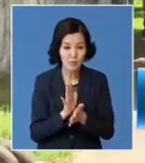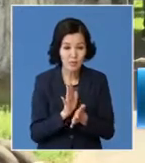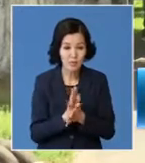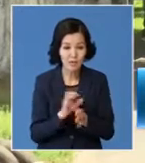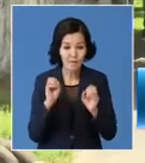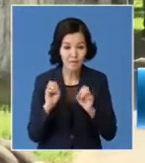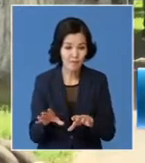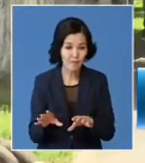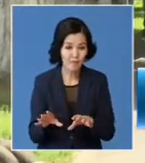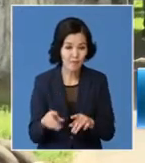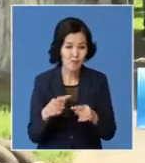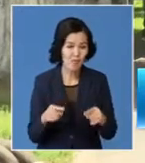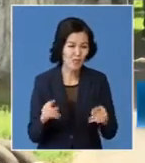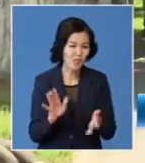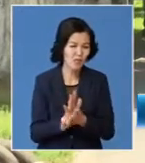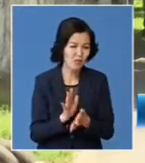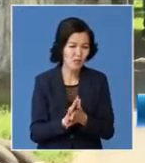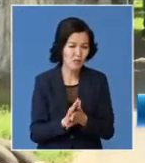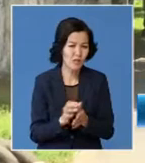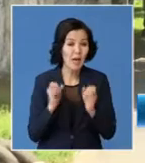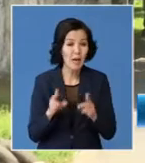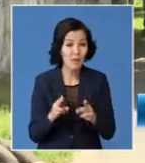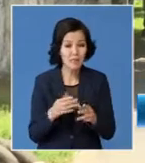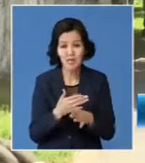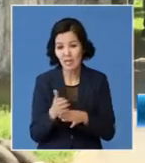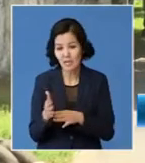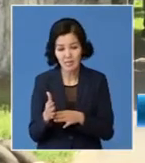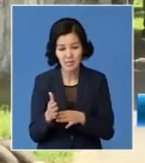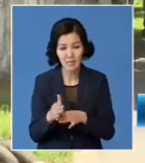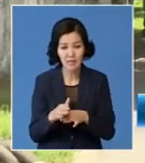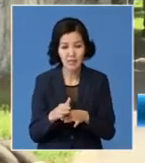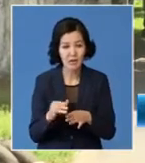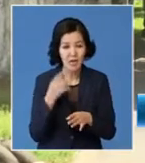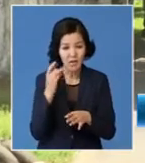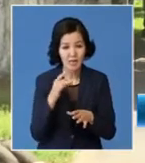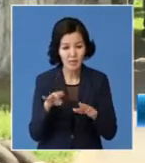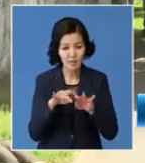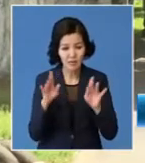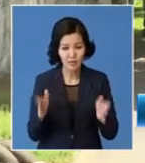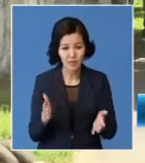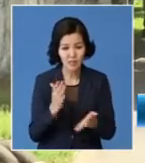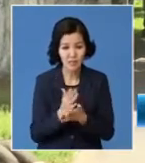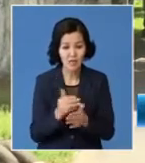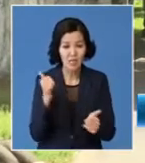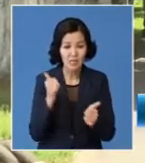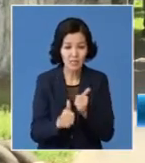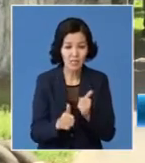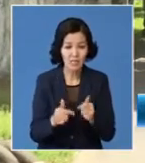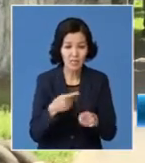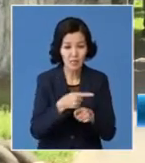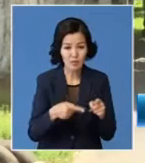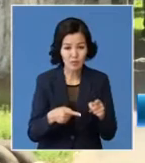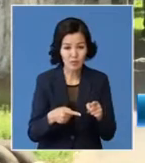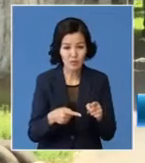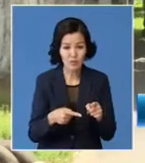выброса других отходов, кроме опасных отходов. В городе Талдыкурган, как вы замечаете, наверное, на каждом перекрестке